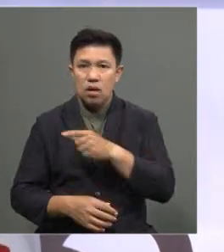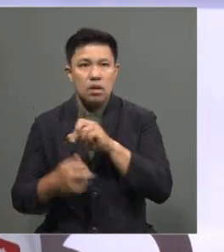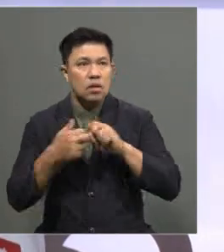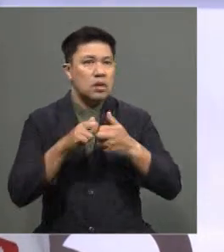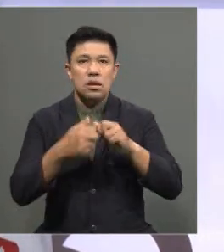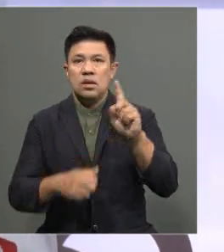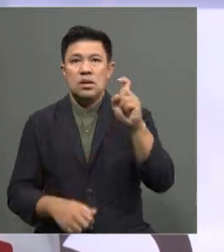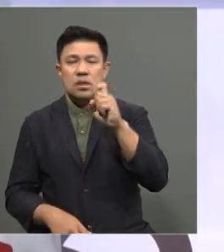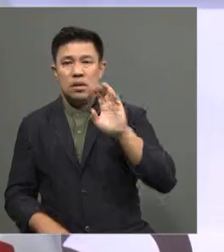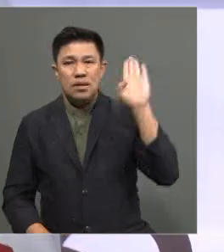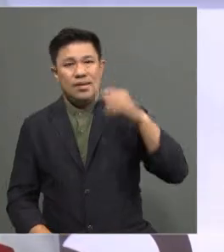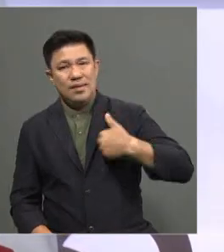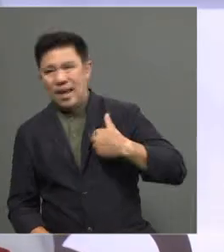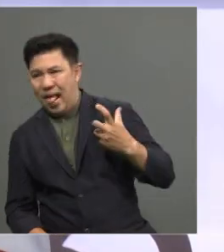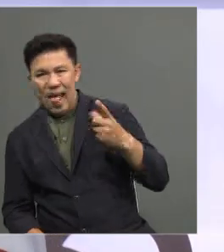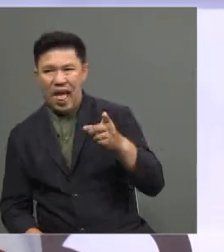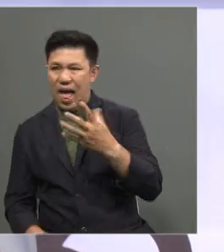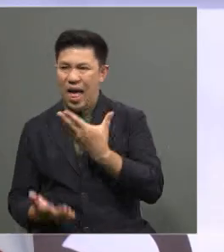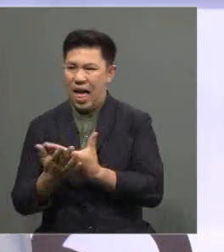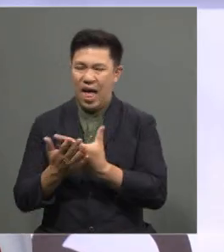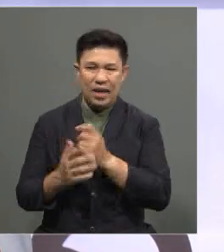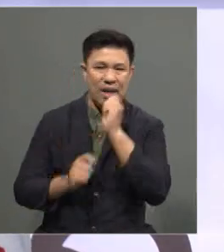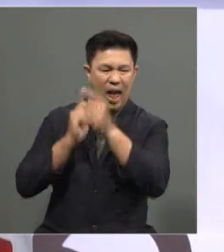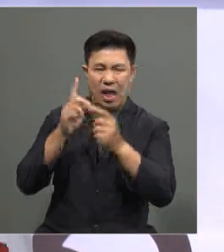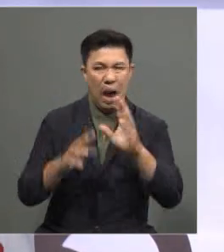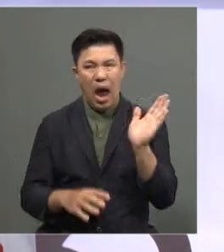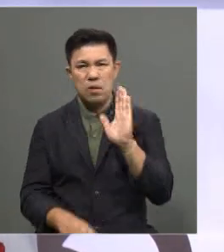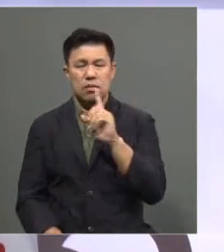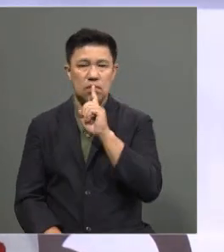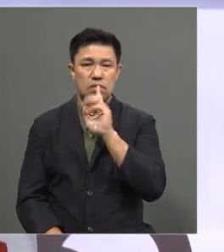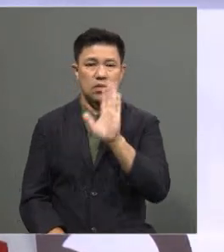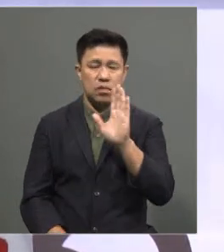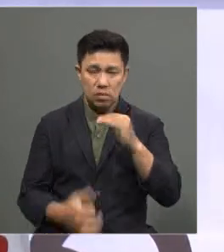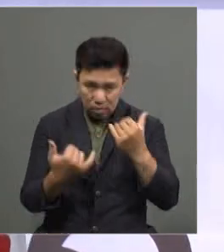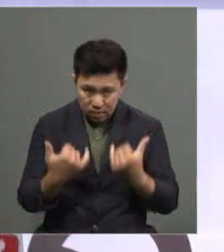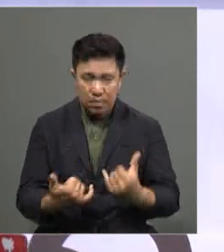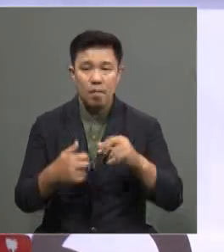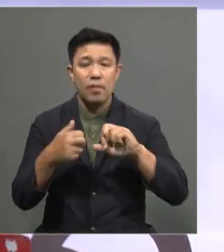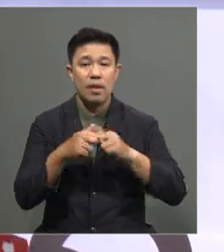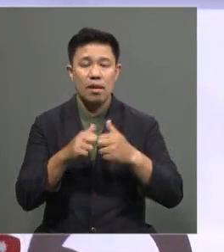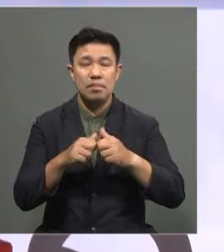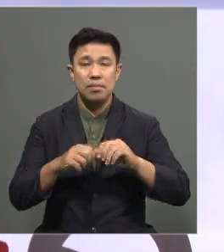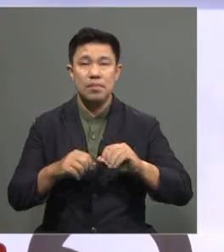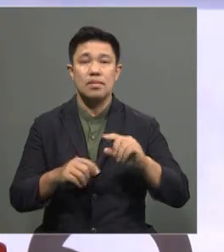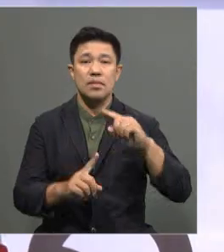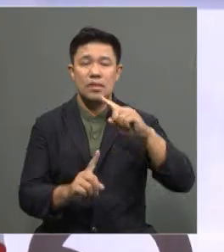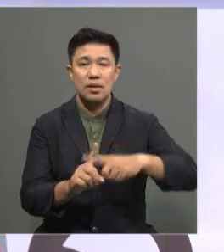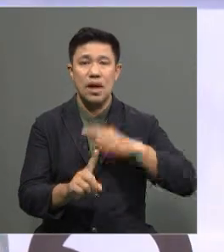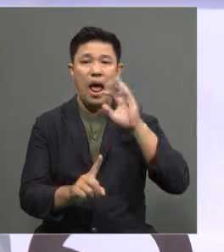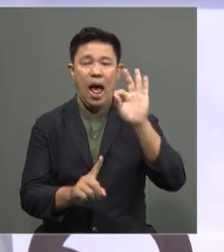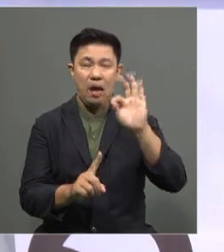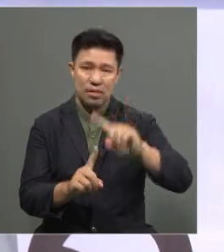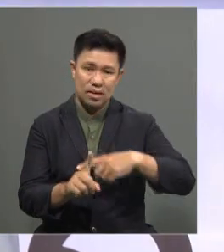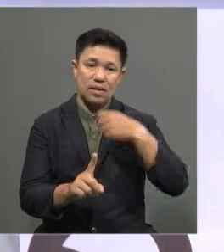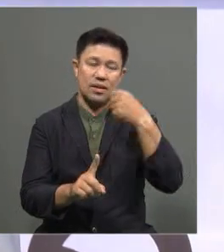ที่จะไปจ่ายเงินเพื่อให้คนโน้นคนนี้ช่วยเก็บรักษาความลับละมันก็เลยทำให้เกิดเป็นไทม์ไลน์ที่เราเห็นกันเรื่องมันมาแดงมากๆตอนช่วงเดือนกันยายน